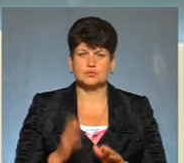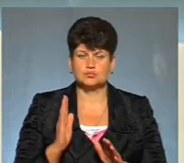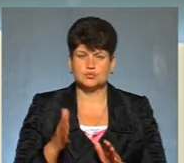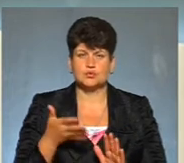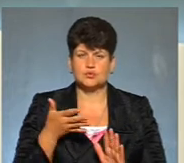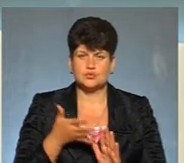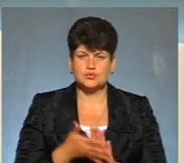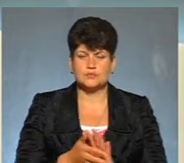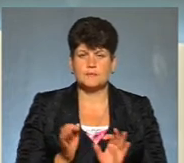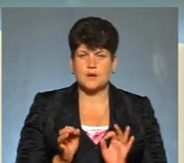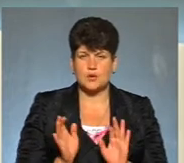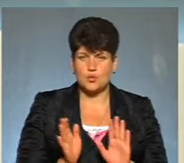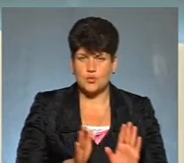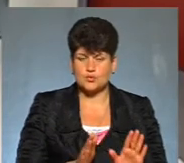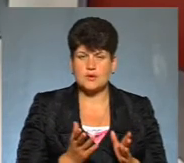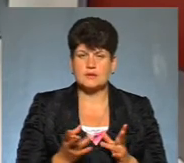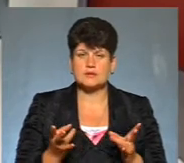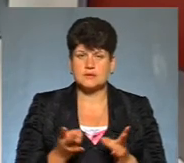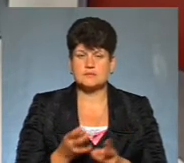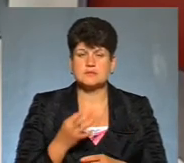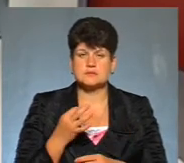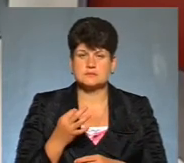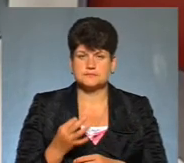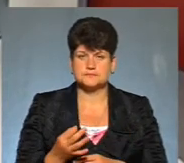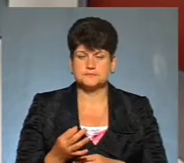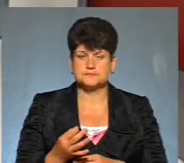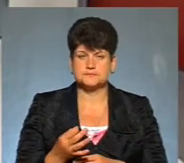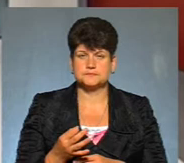зрозуміло природне. Але треба віддати належне